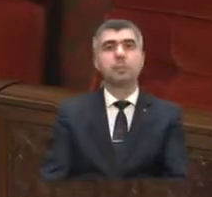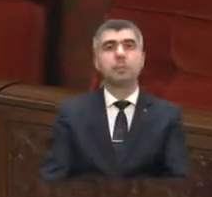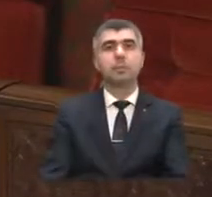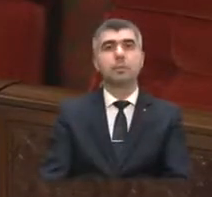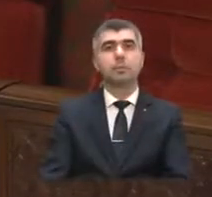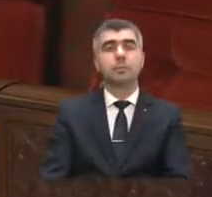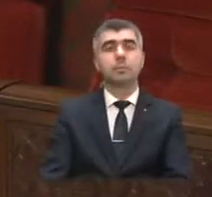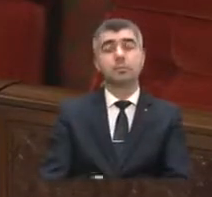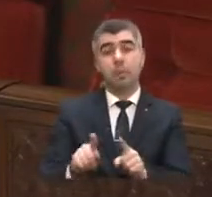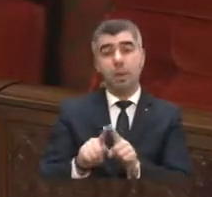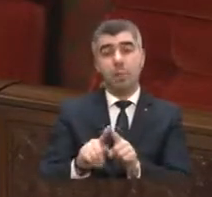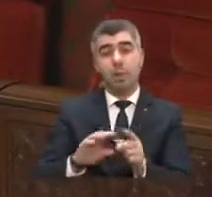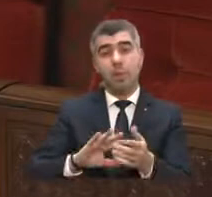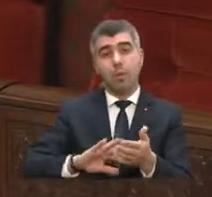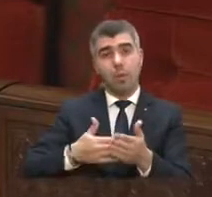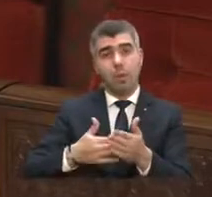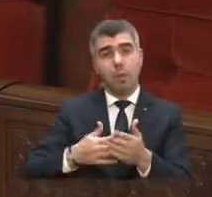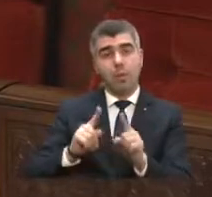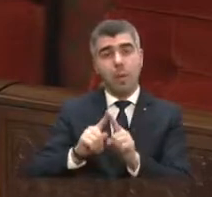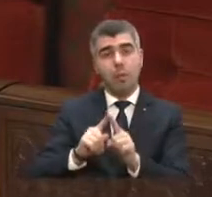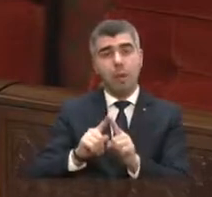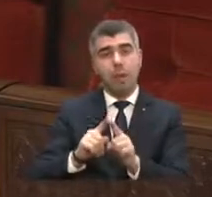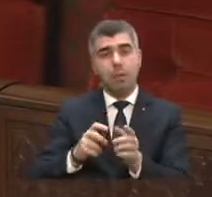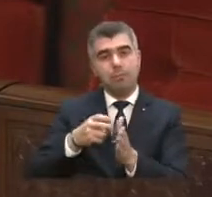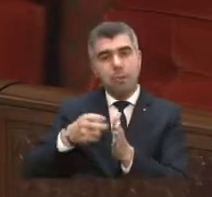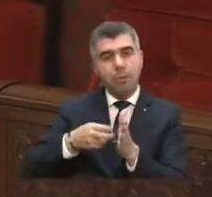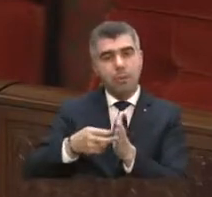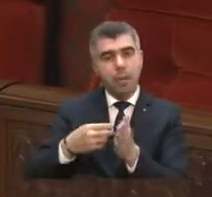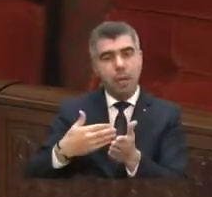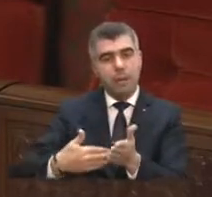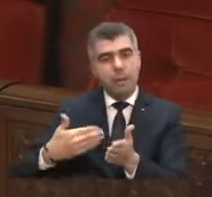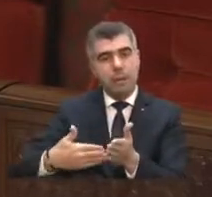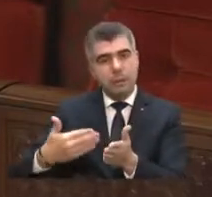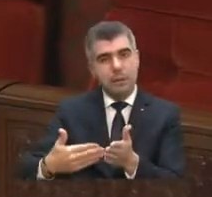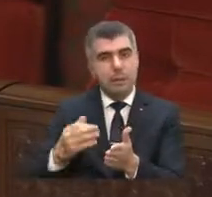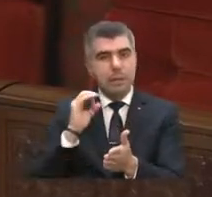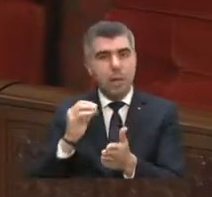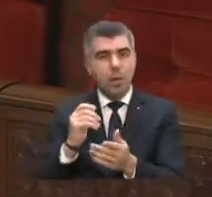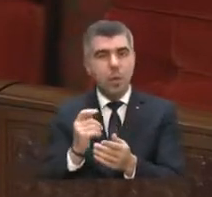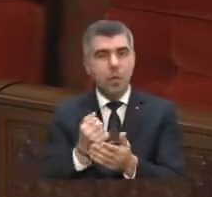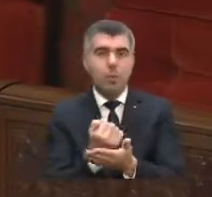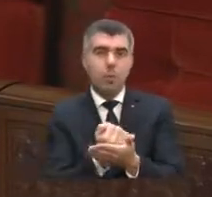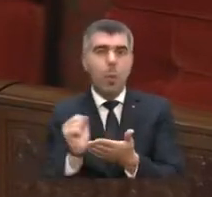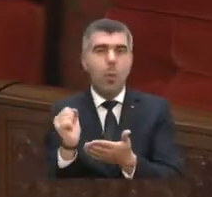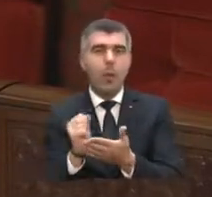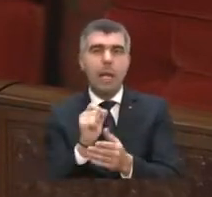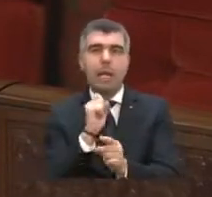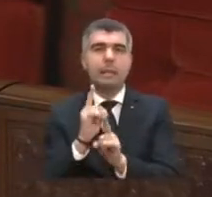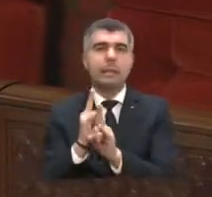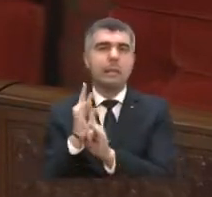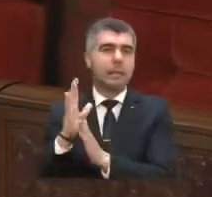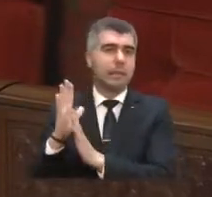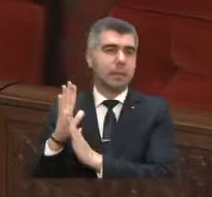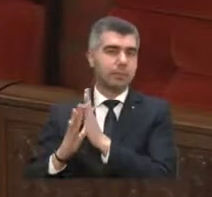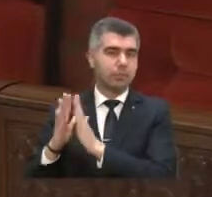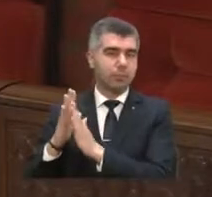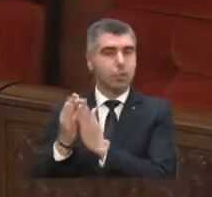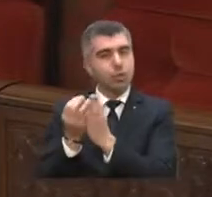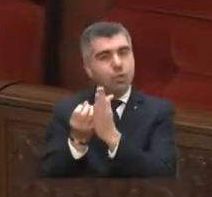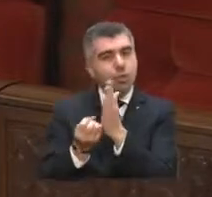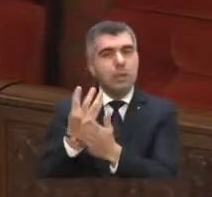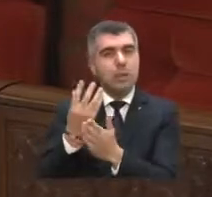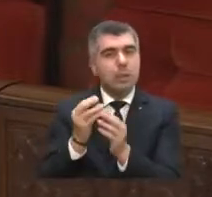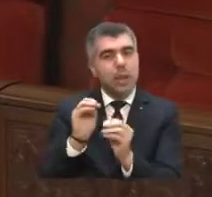مسجلا قطيعة مع مفهوم المحطة كمجرد نقطة عبور، ولكن أيضا اعتبارها فضاء مندمج في